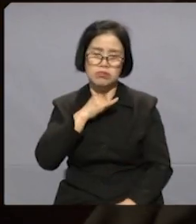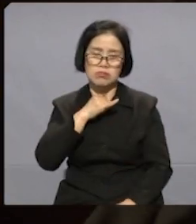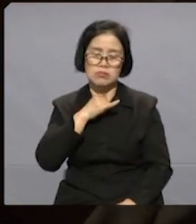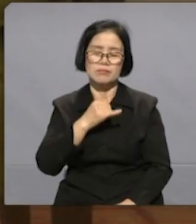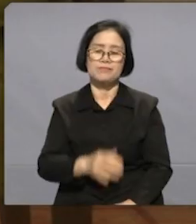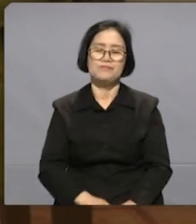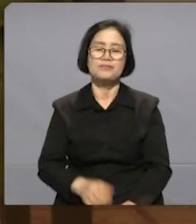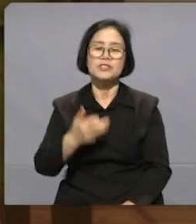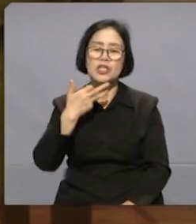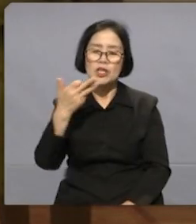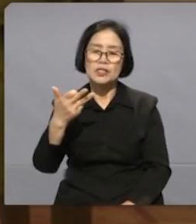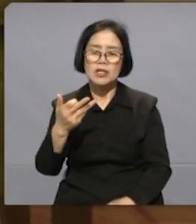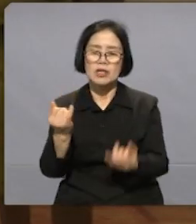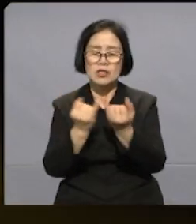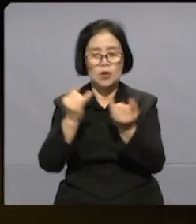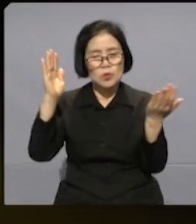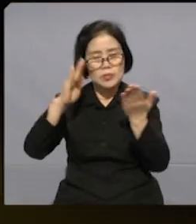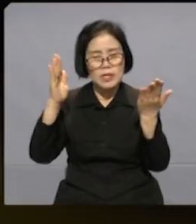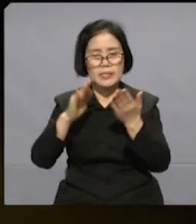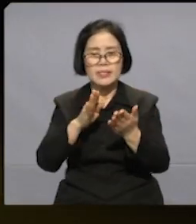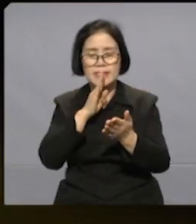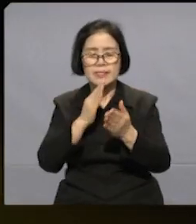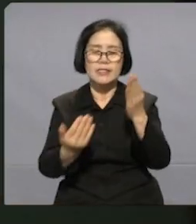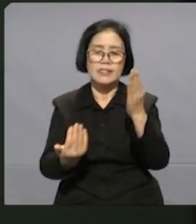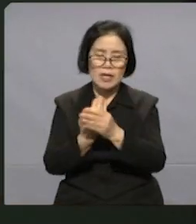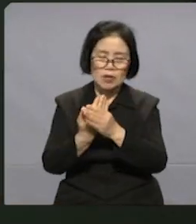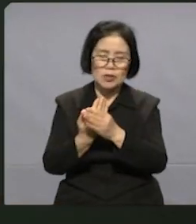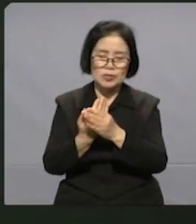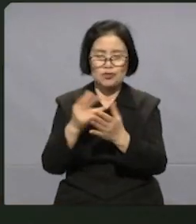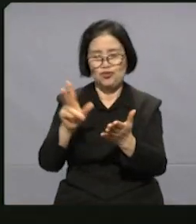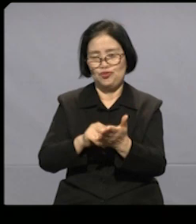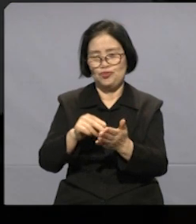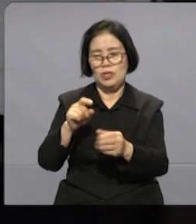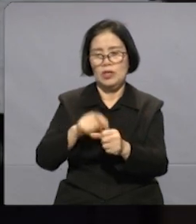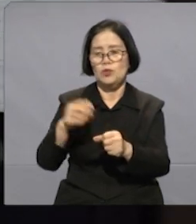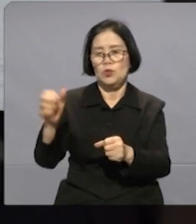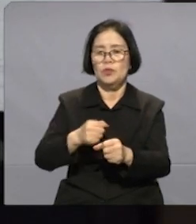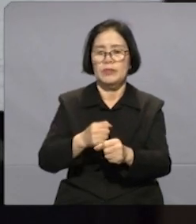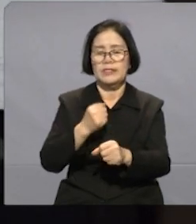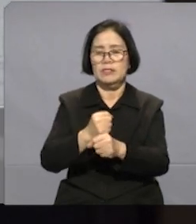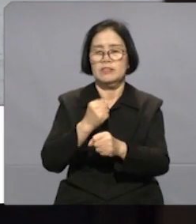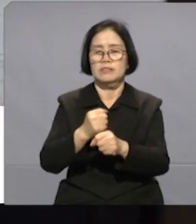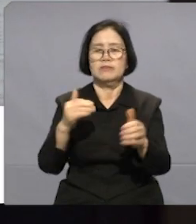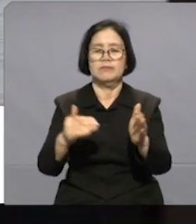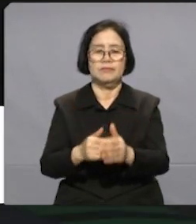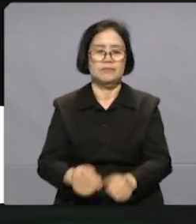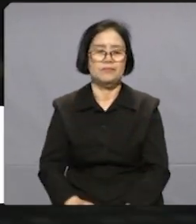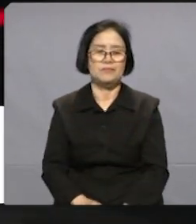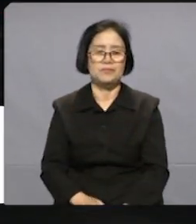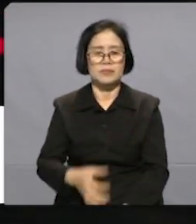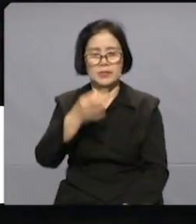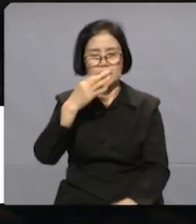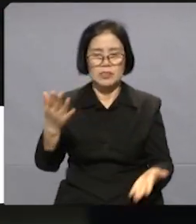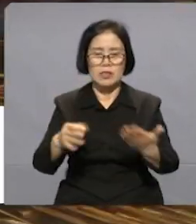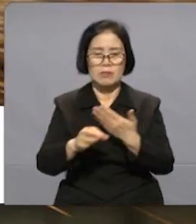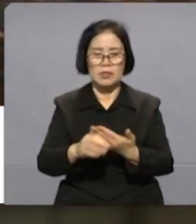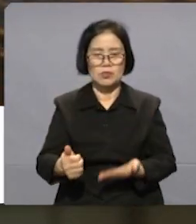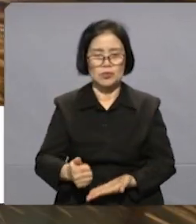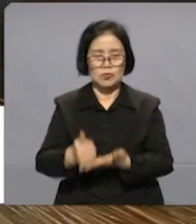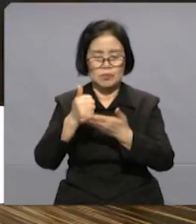한 18 여고생의 실제 사건을 소재로 만들었습니다. 힘든 일을 하면 돈 좀